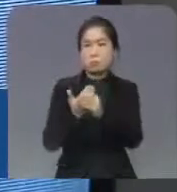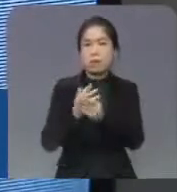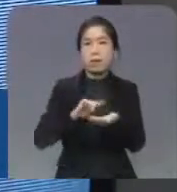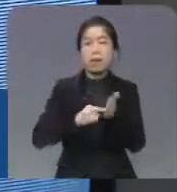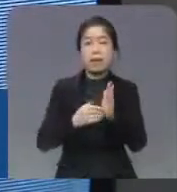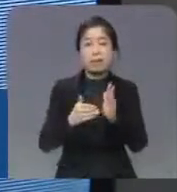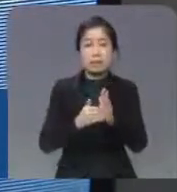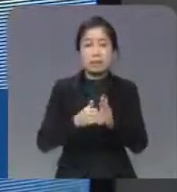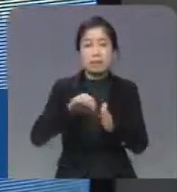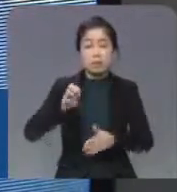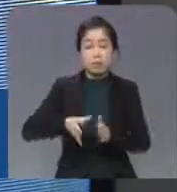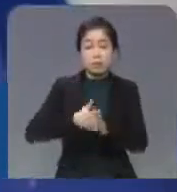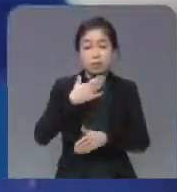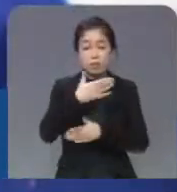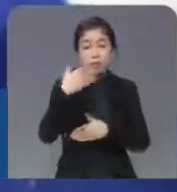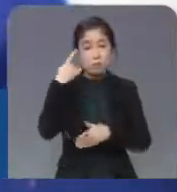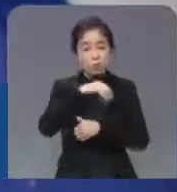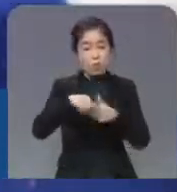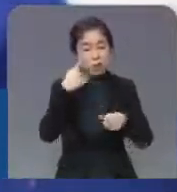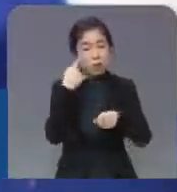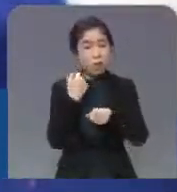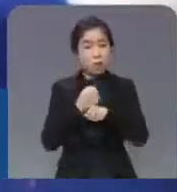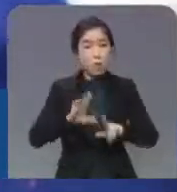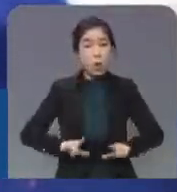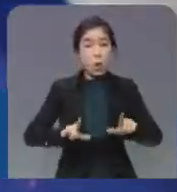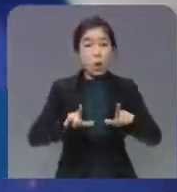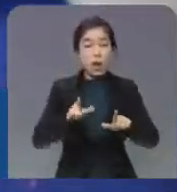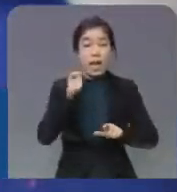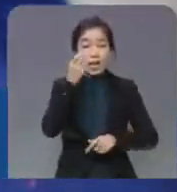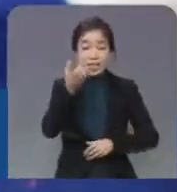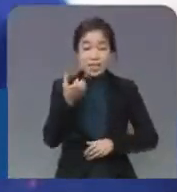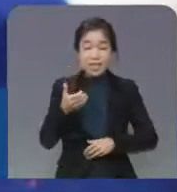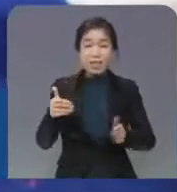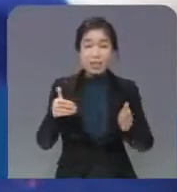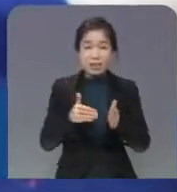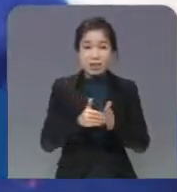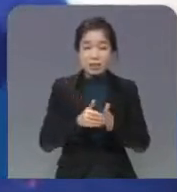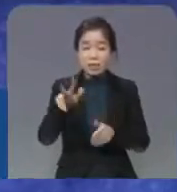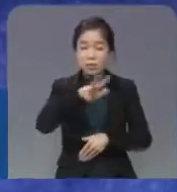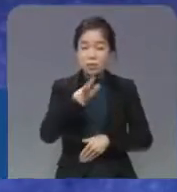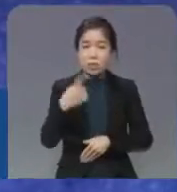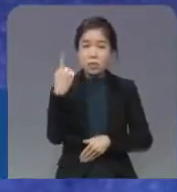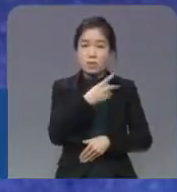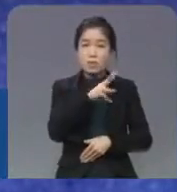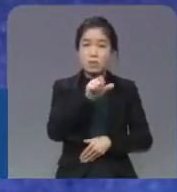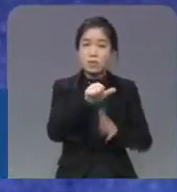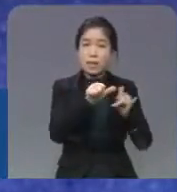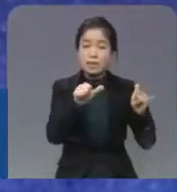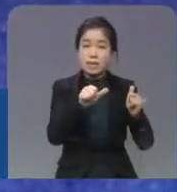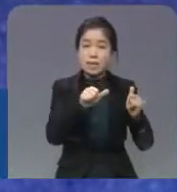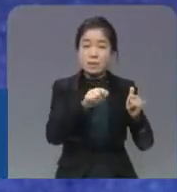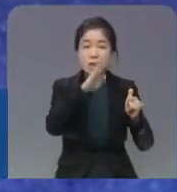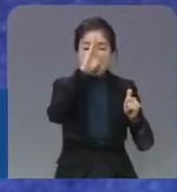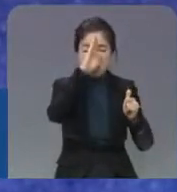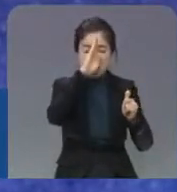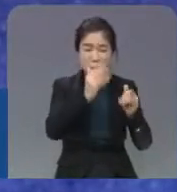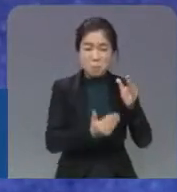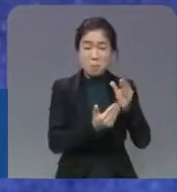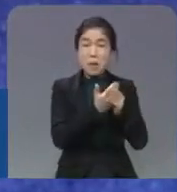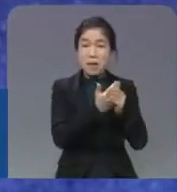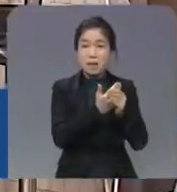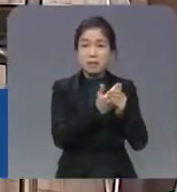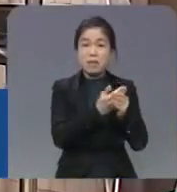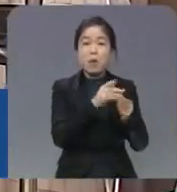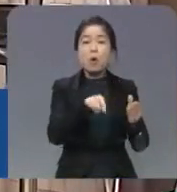나타났습니다. 광주시 보건환경연구원은 올 들어 지난달 말까지 전국적으로 1,035명의 찌찌가무시증